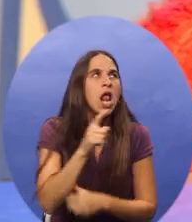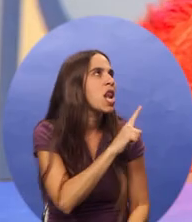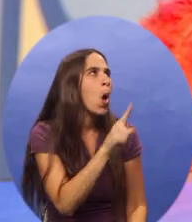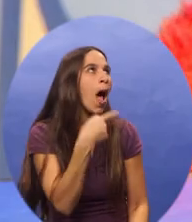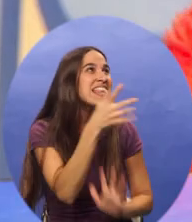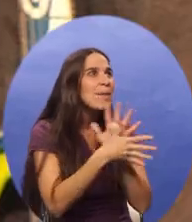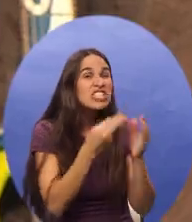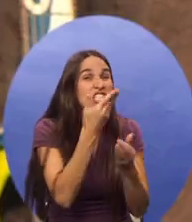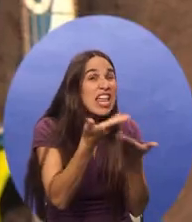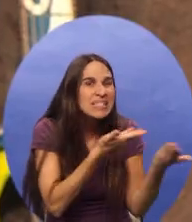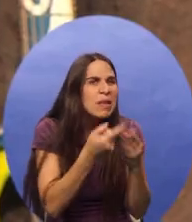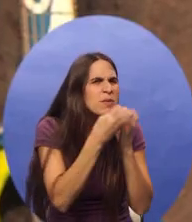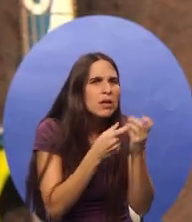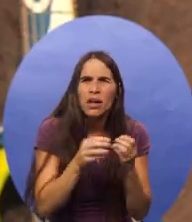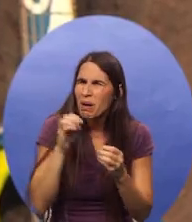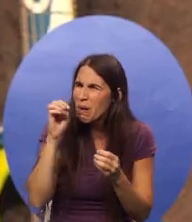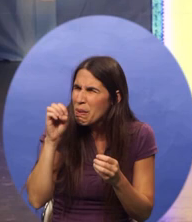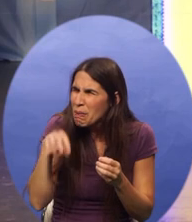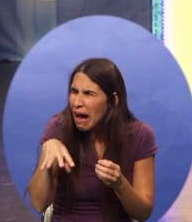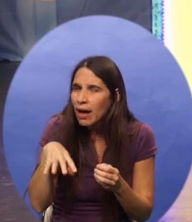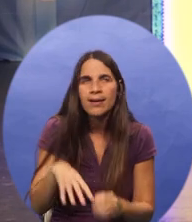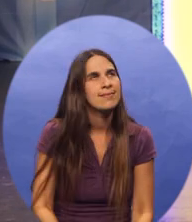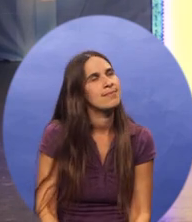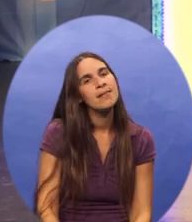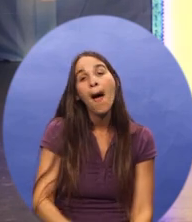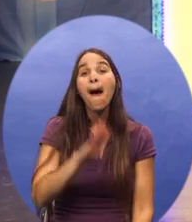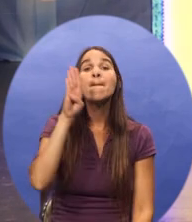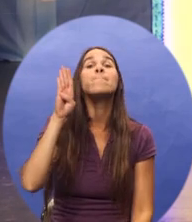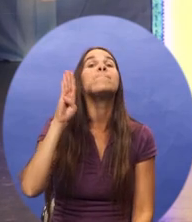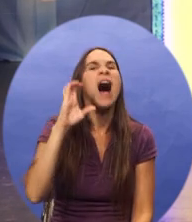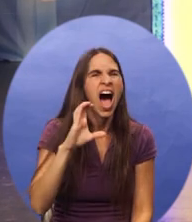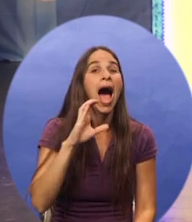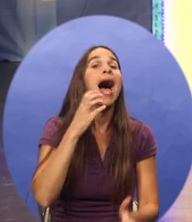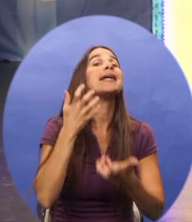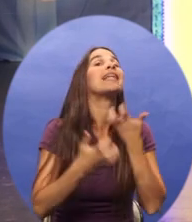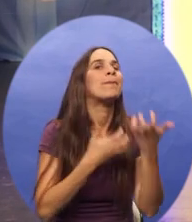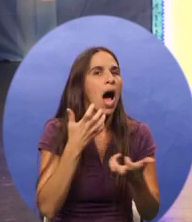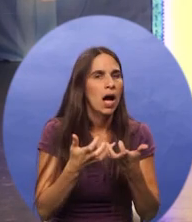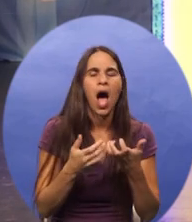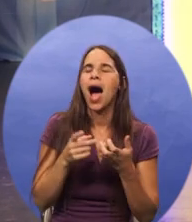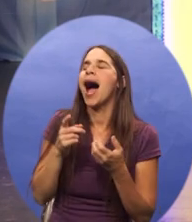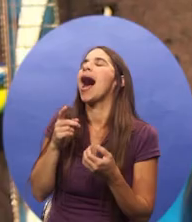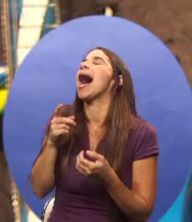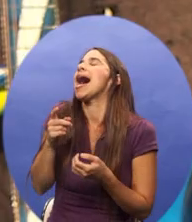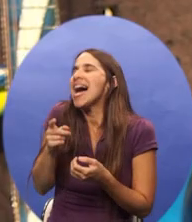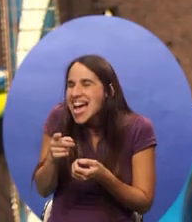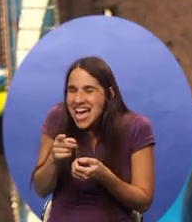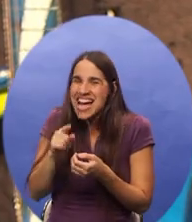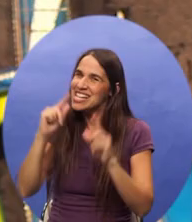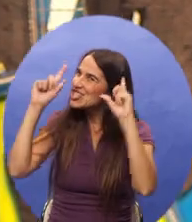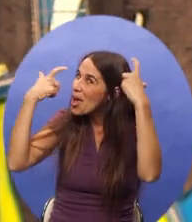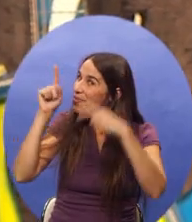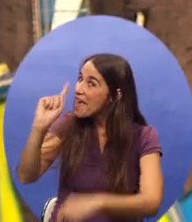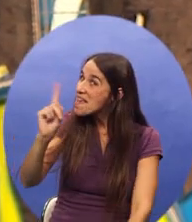אמרתי שנזמין את... פח! את בח הטבח! בח הטבח! היי,